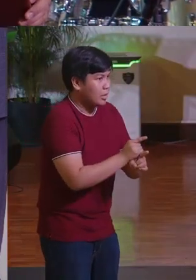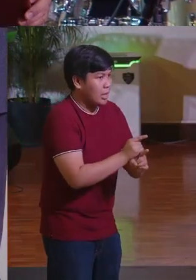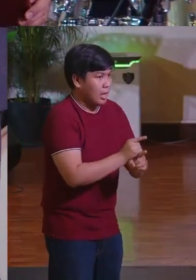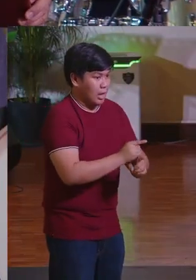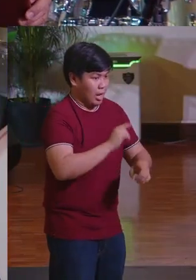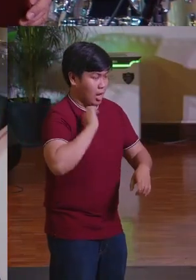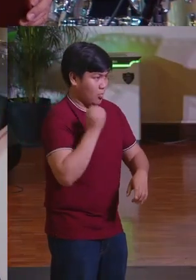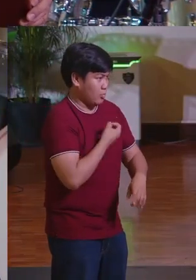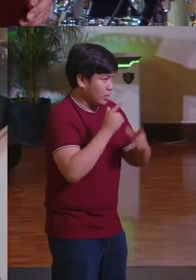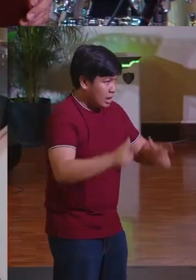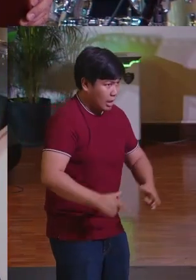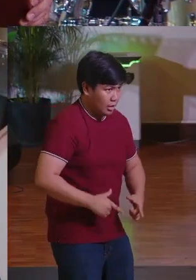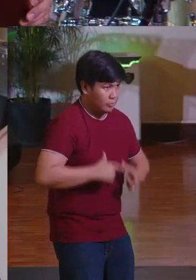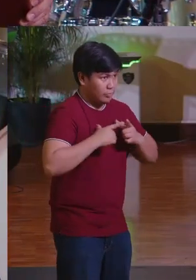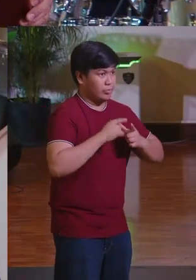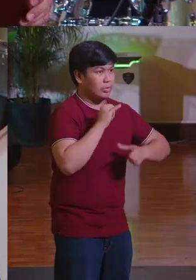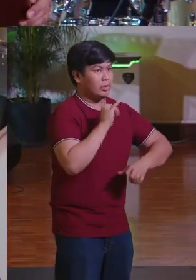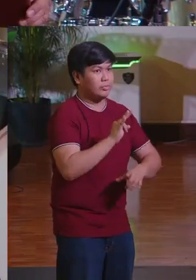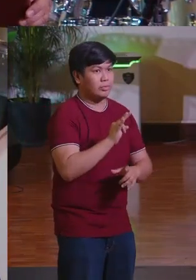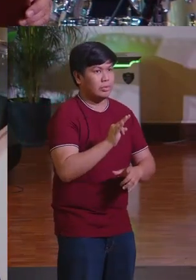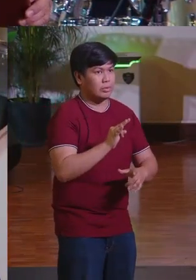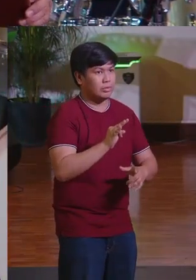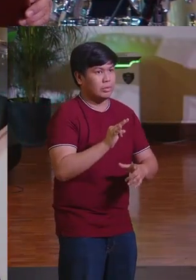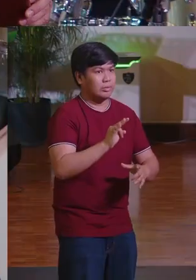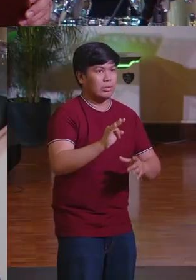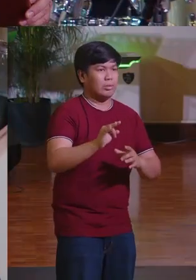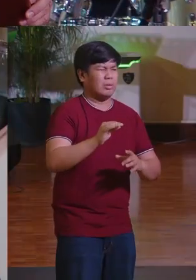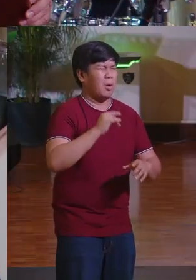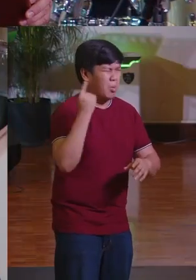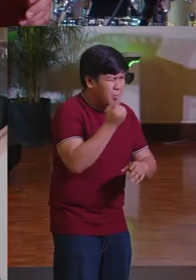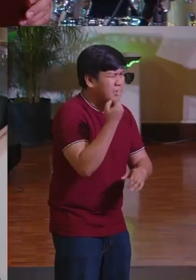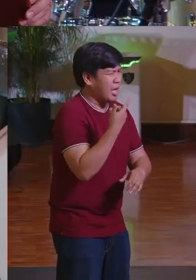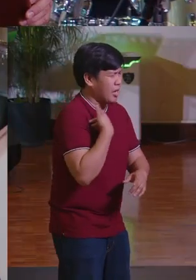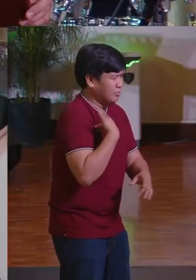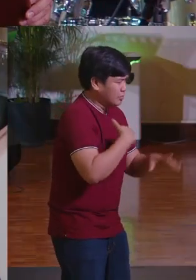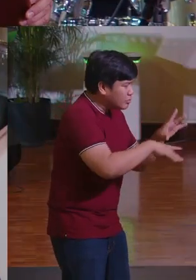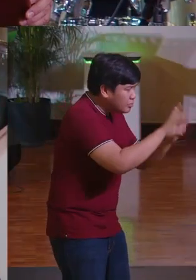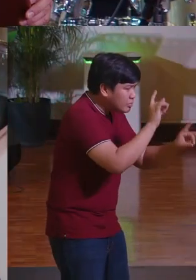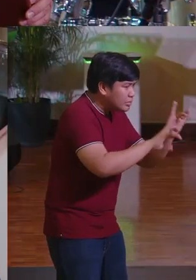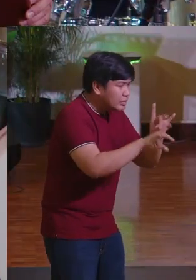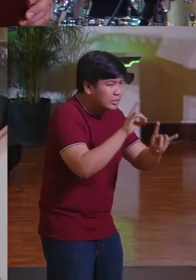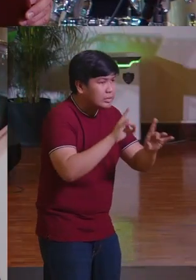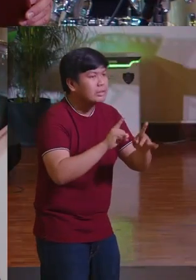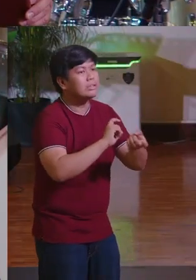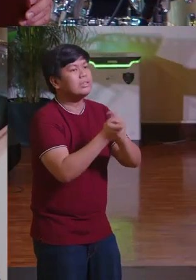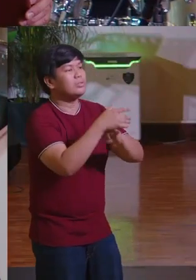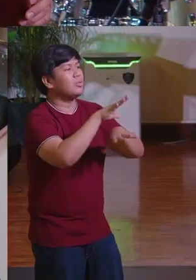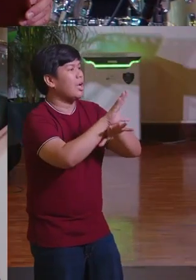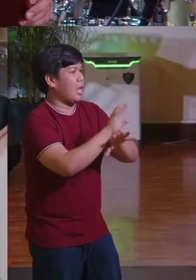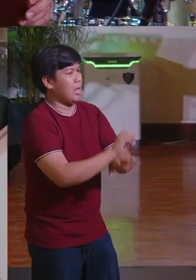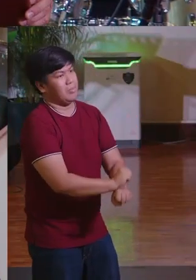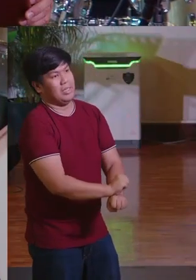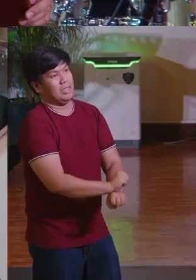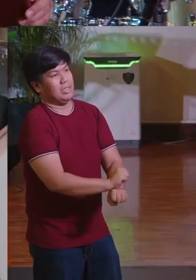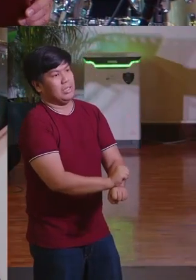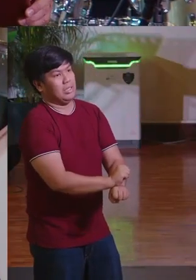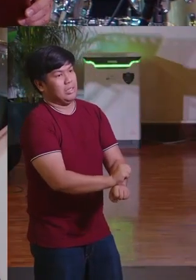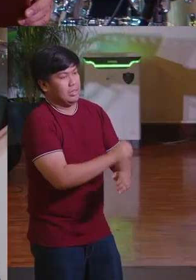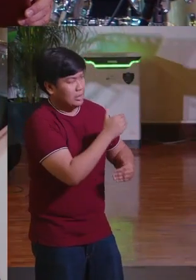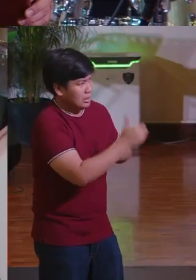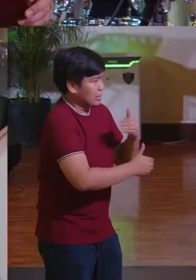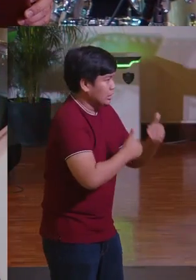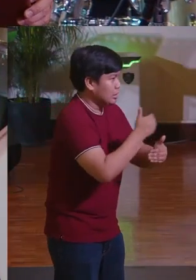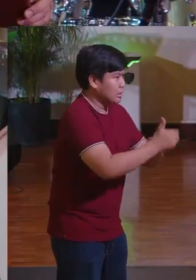pong buhay, pag ito po'y paulit-ulit, nagiging lifestyle. Hanggang sa hindi na natin